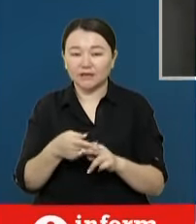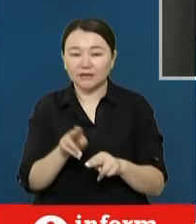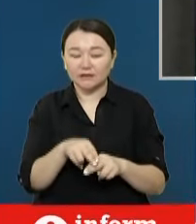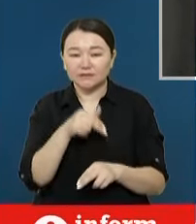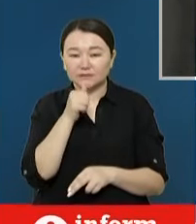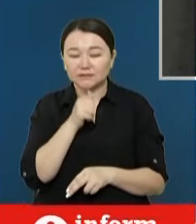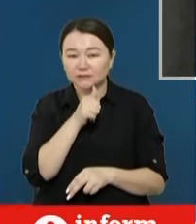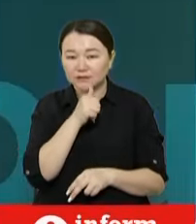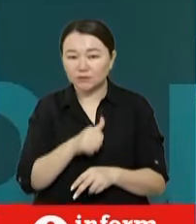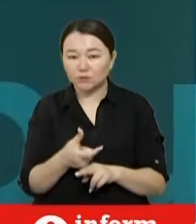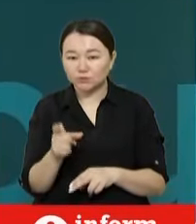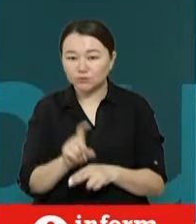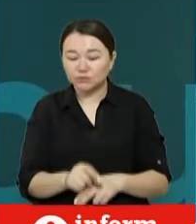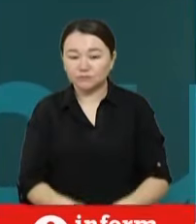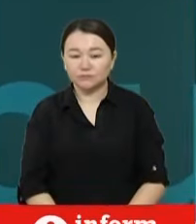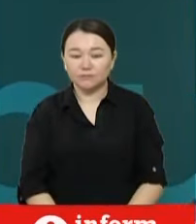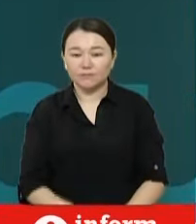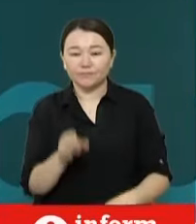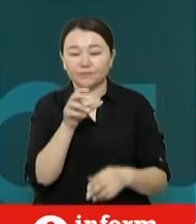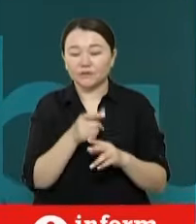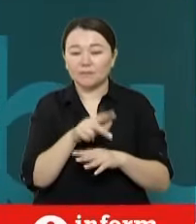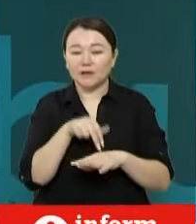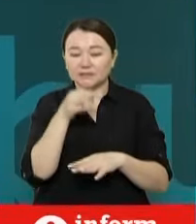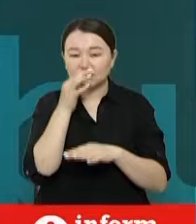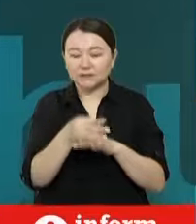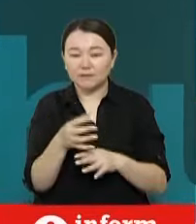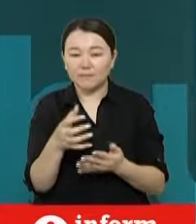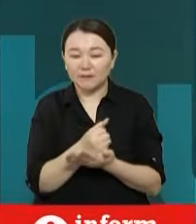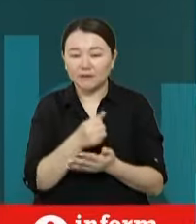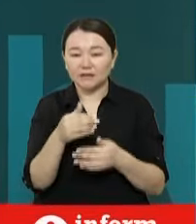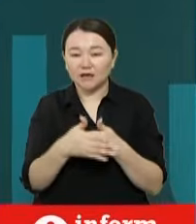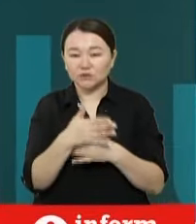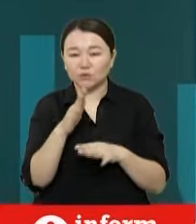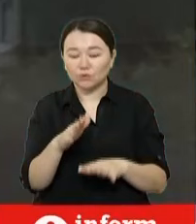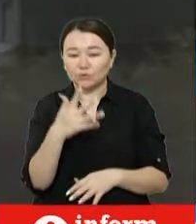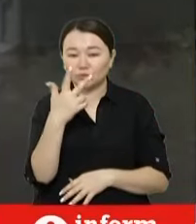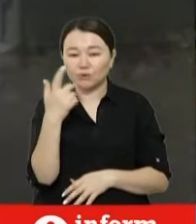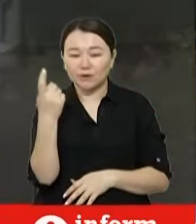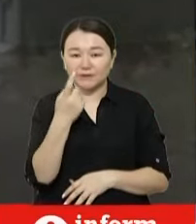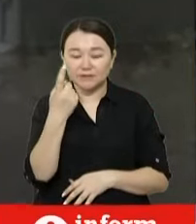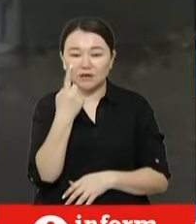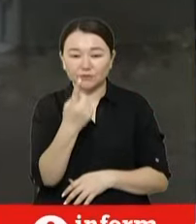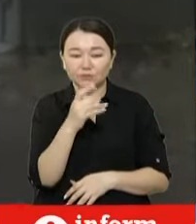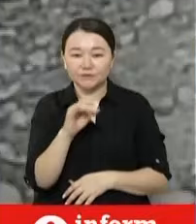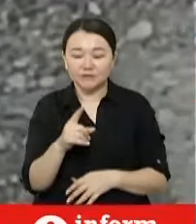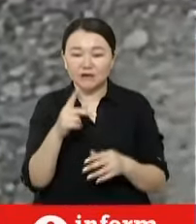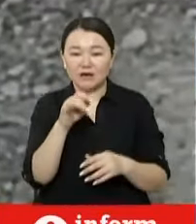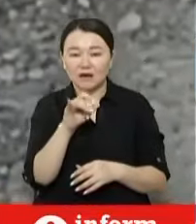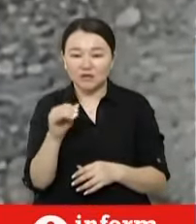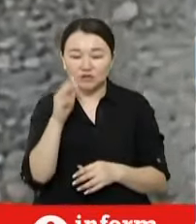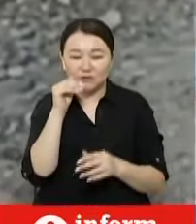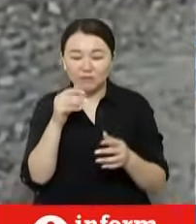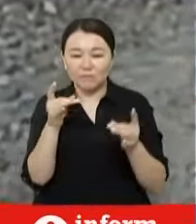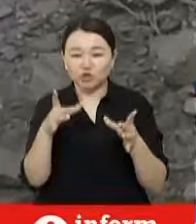загадка абсолютная по данным полиции в этом году поймали и наказали только трёх владельцев в одном из гаражных массивов щенков в